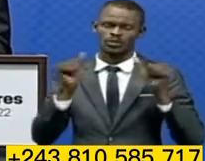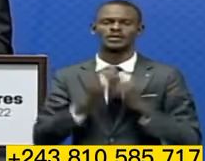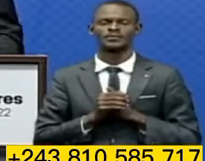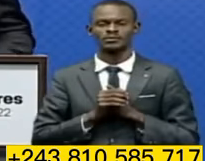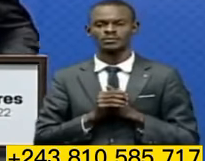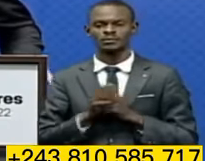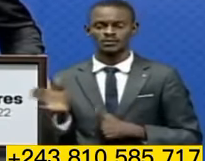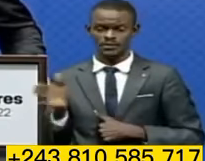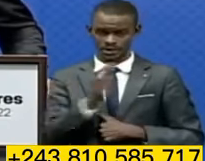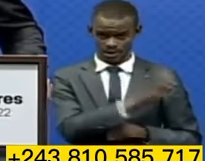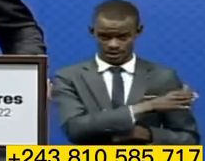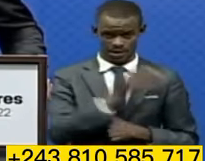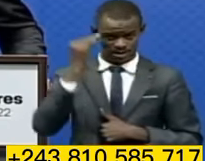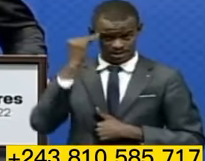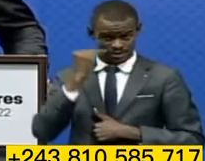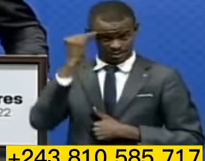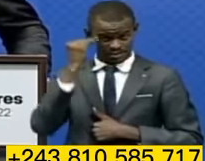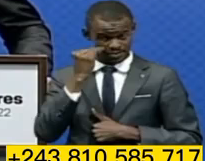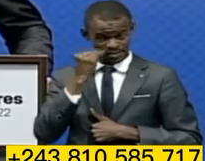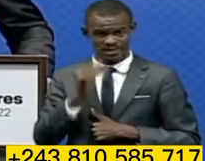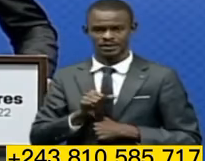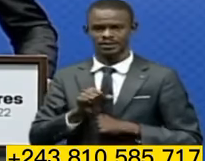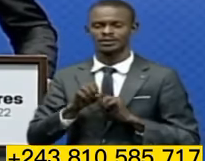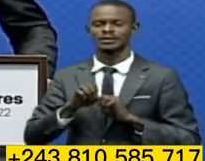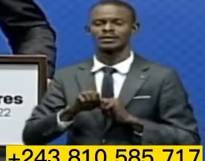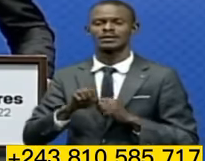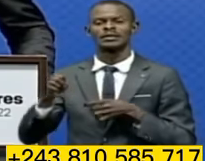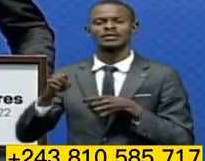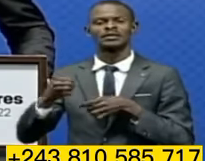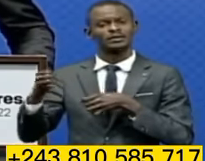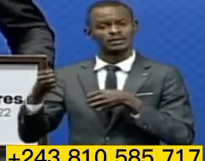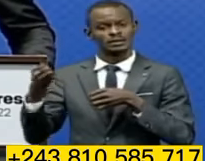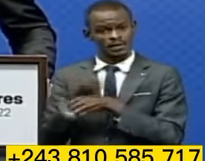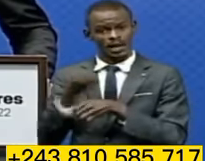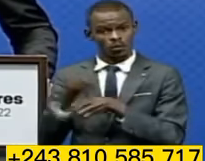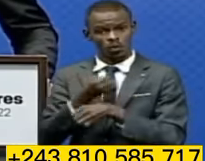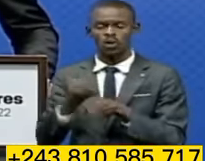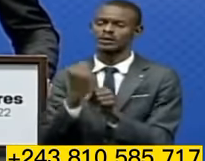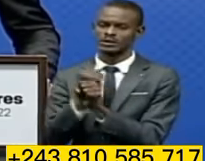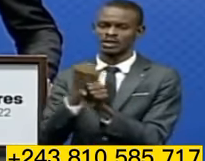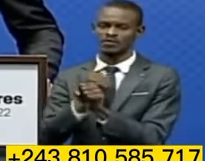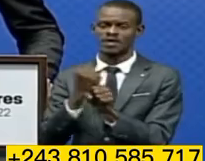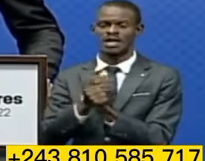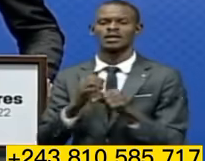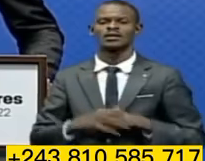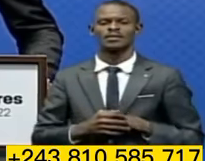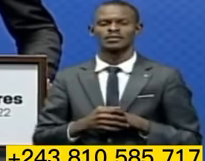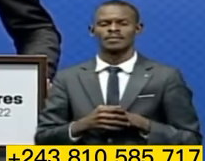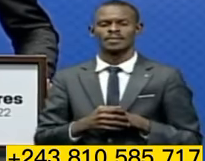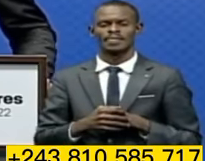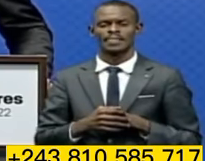À son tour, la ministre de l'Emploi, Travail et Prévoyance sociale a présenté au Conseil une